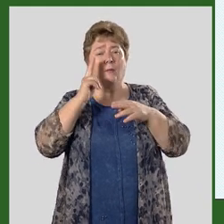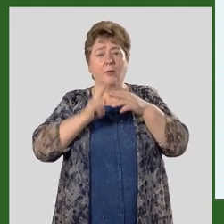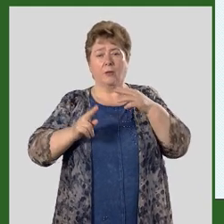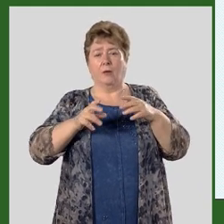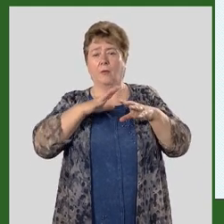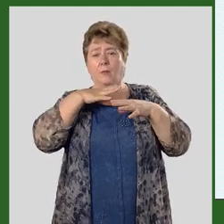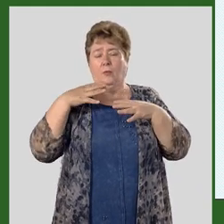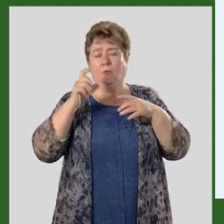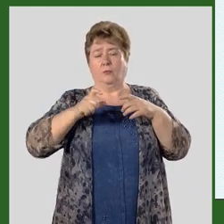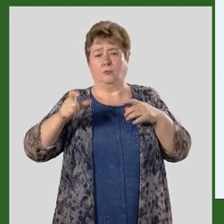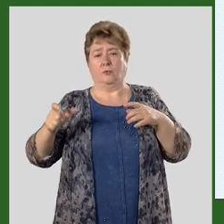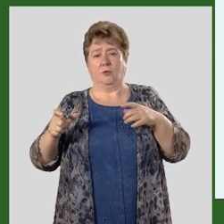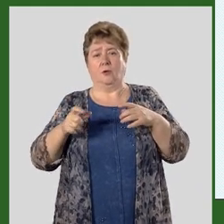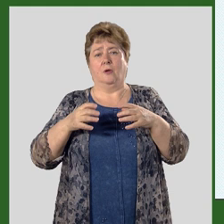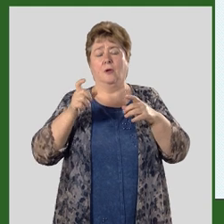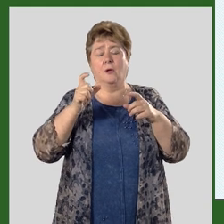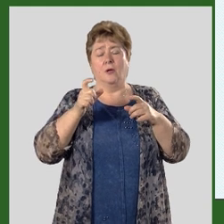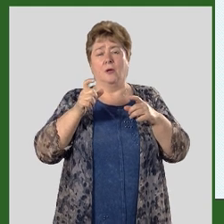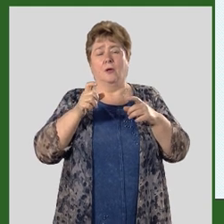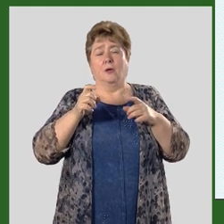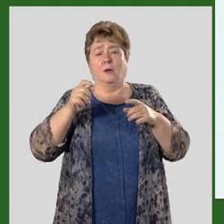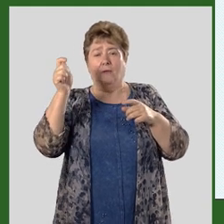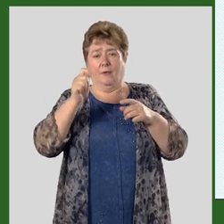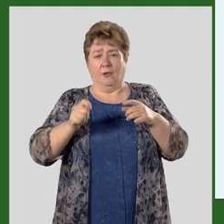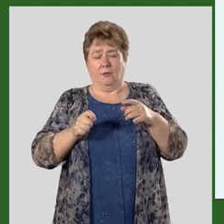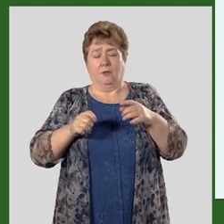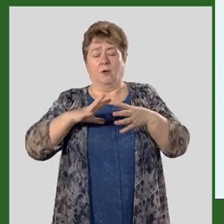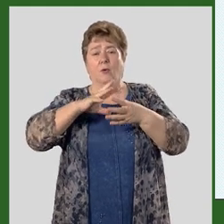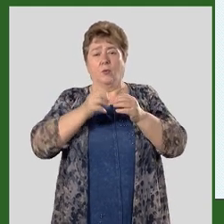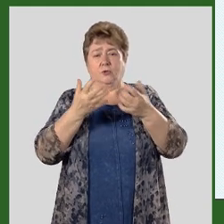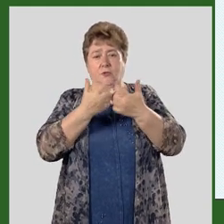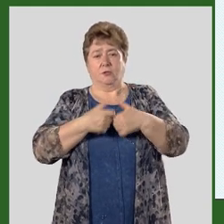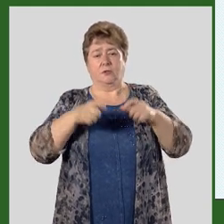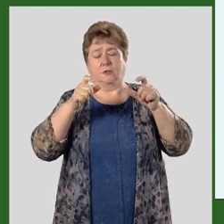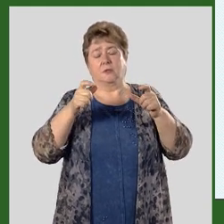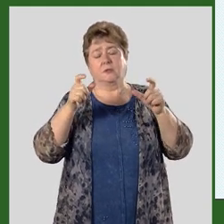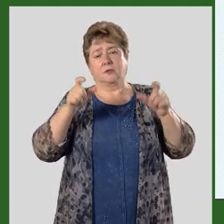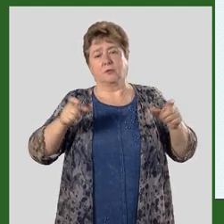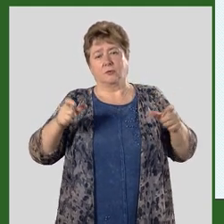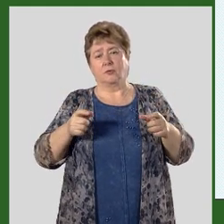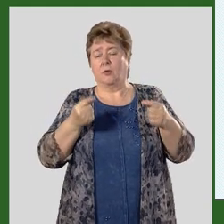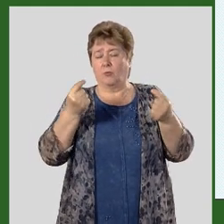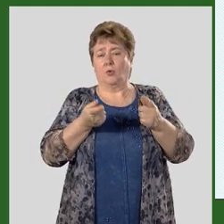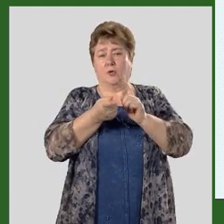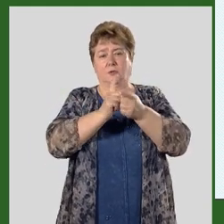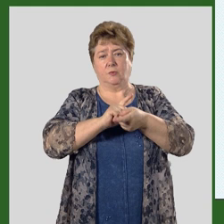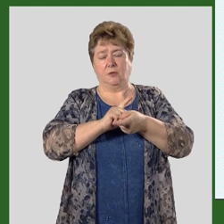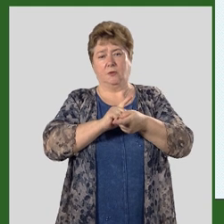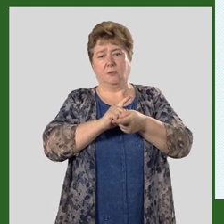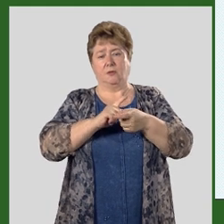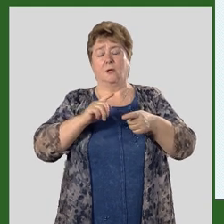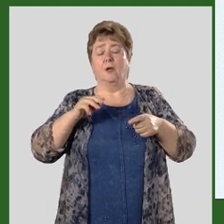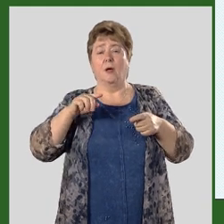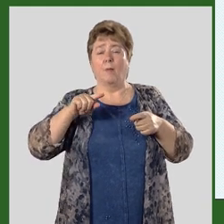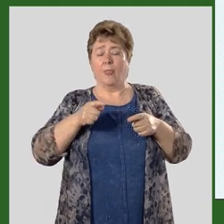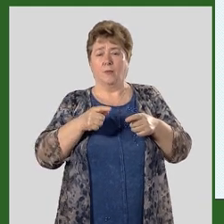потерю жителей за годы Великой Отечественной войны, общая численность населения незначительно изменилась,